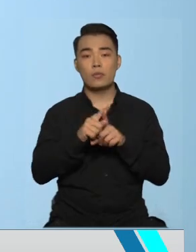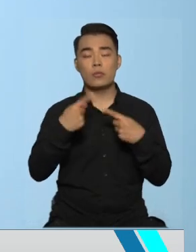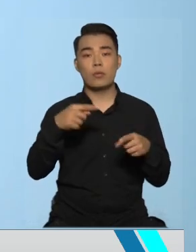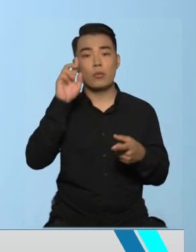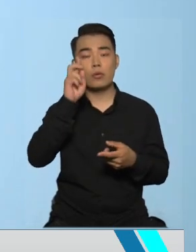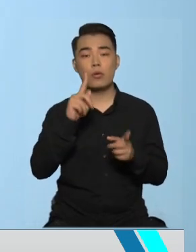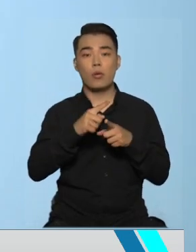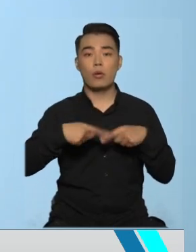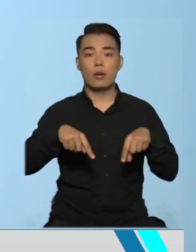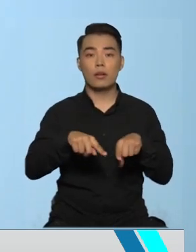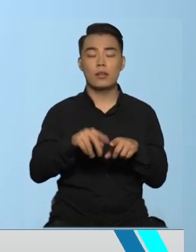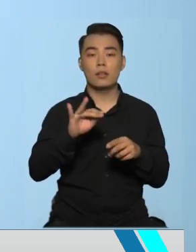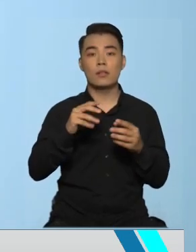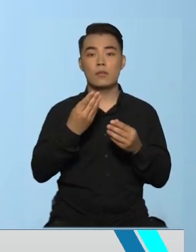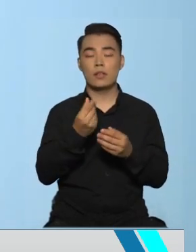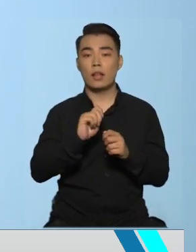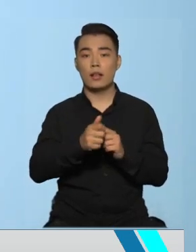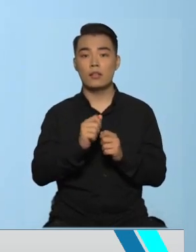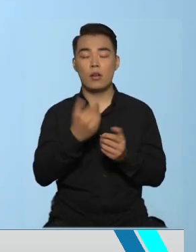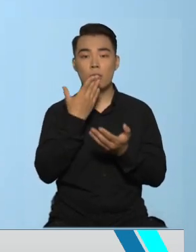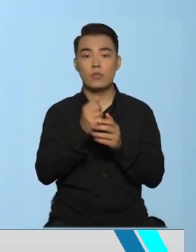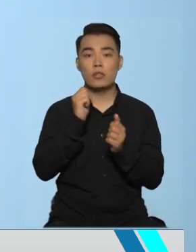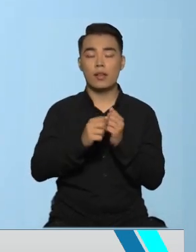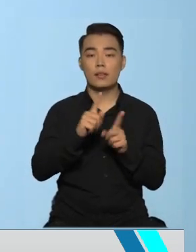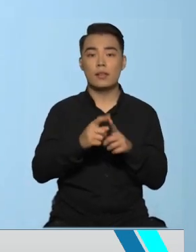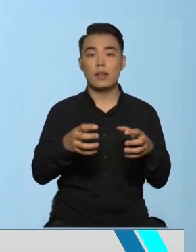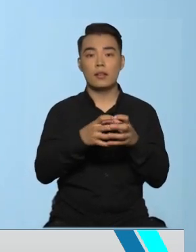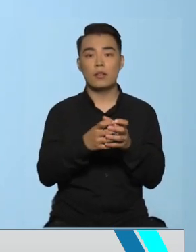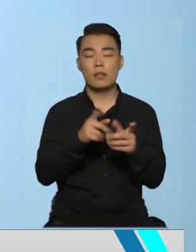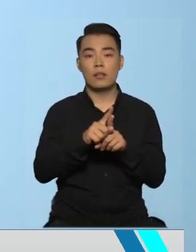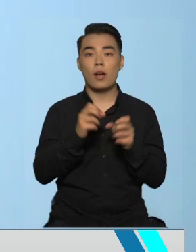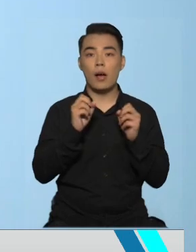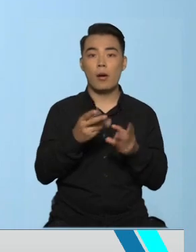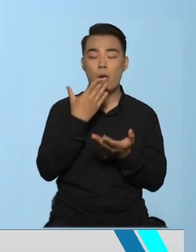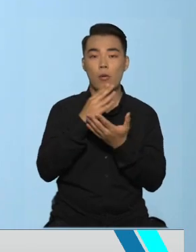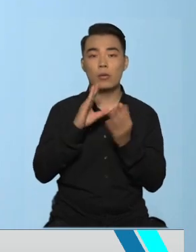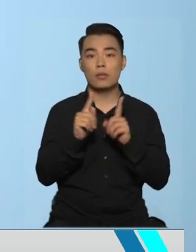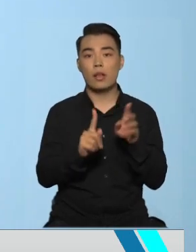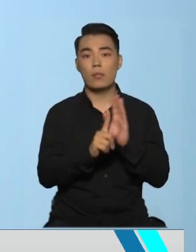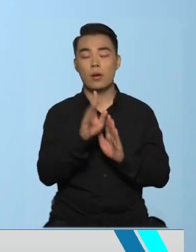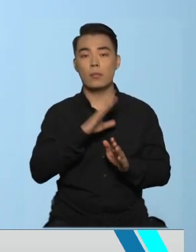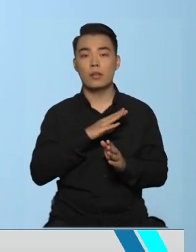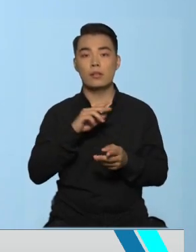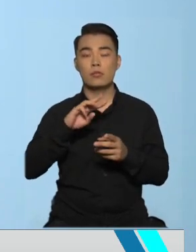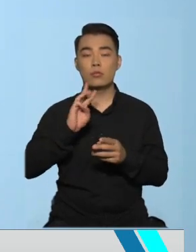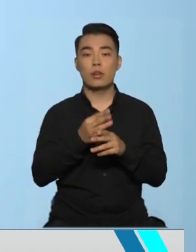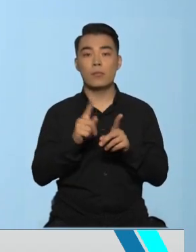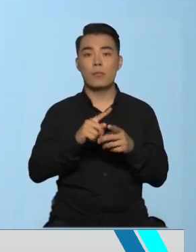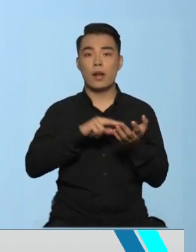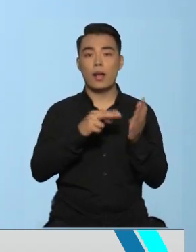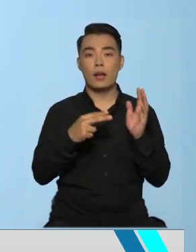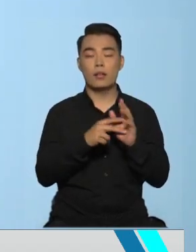госорганами, финансовыми учреждениями и частным сектором. С учетом появления новых угроз, МВД разработана и запущена 3-годичная программа